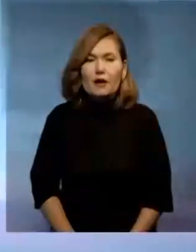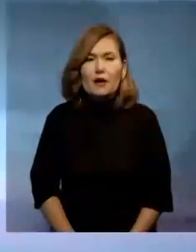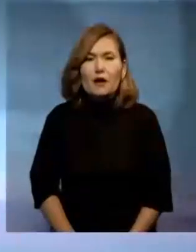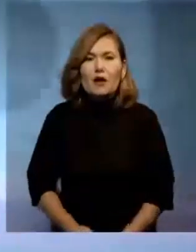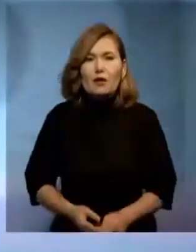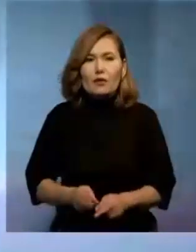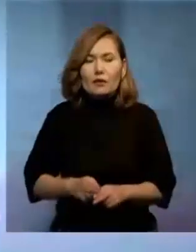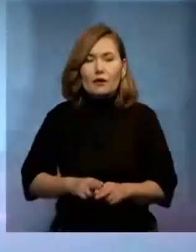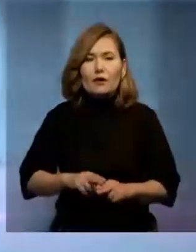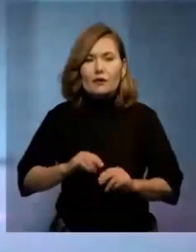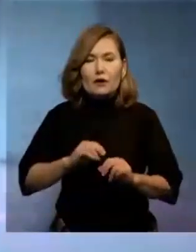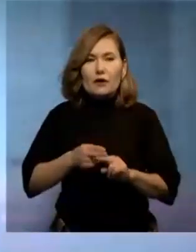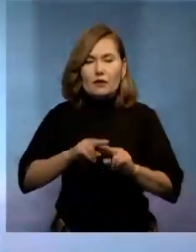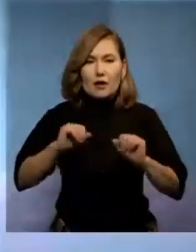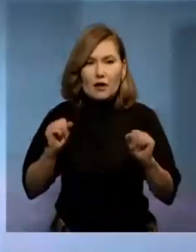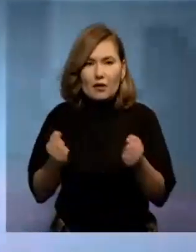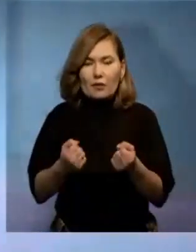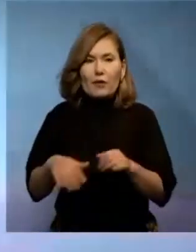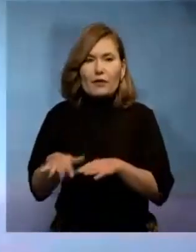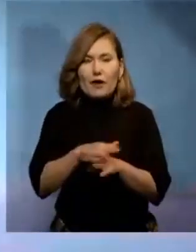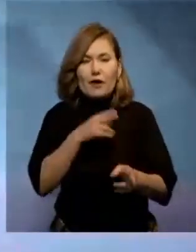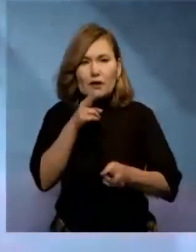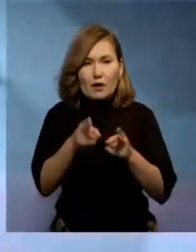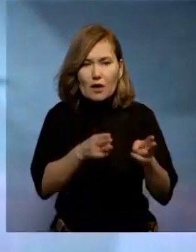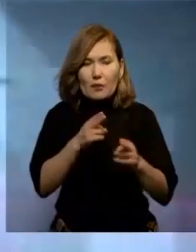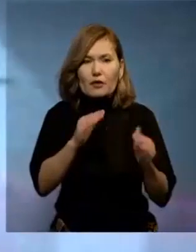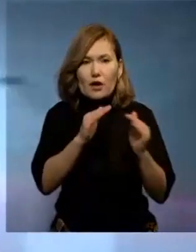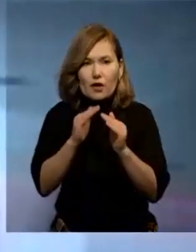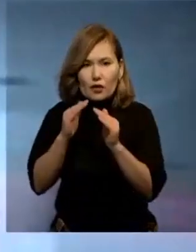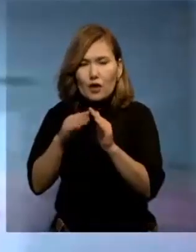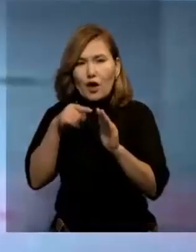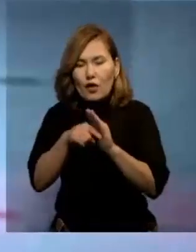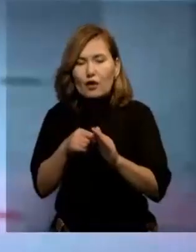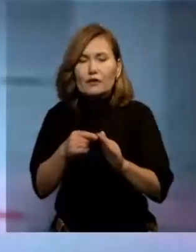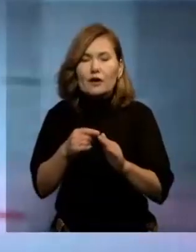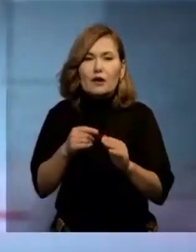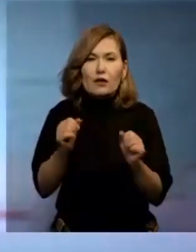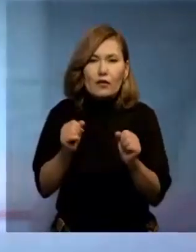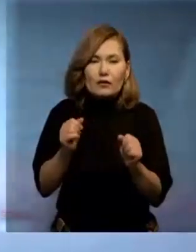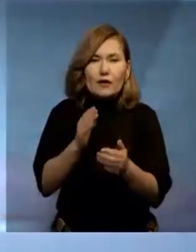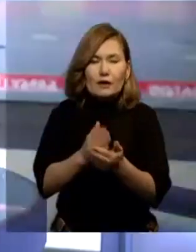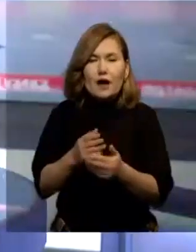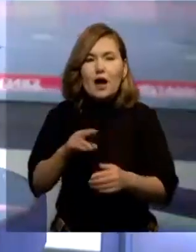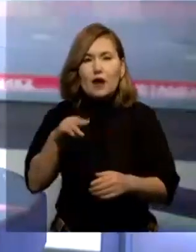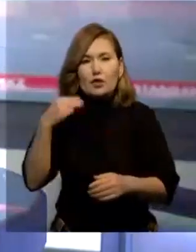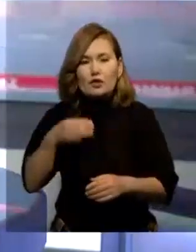Қыстың көзі қырауда біраз жұрт үйін жылыта алмай бірсен қағып отырса, түркістандықтар лимон, қызанақ жинап